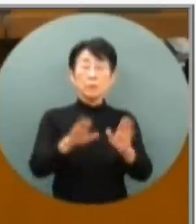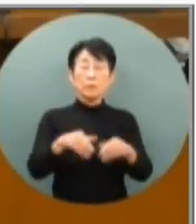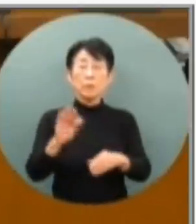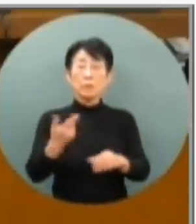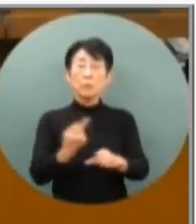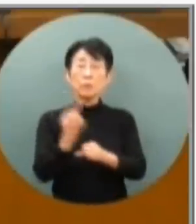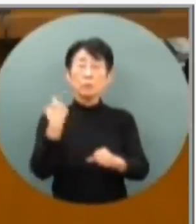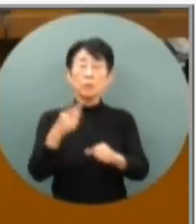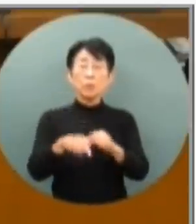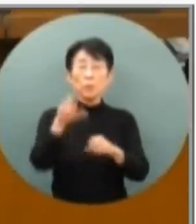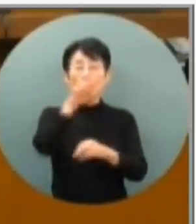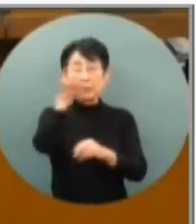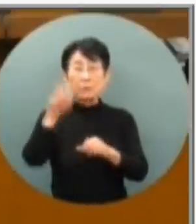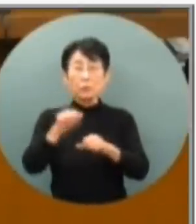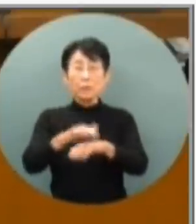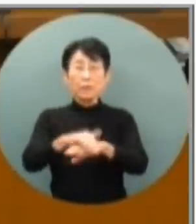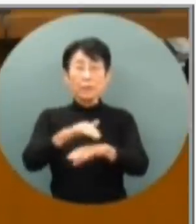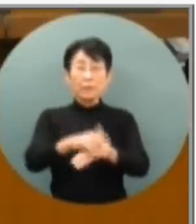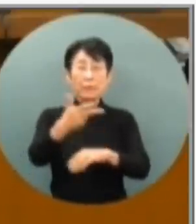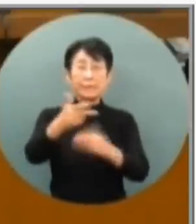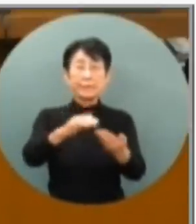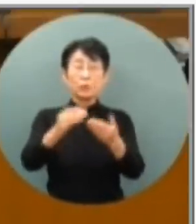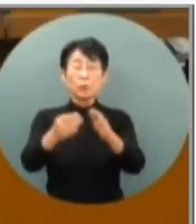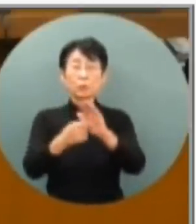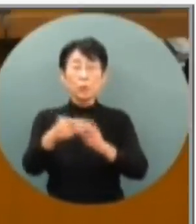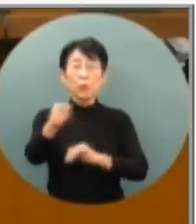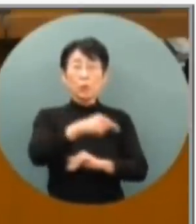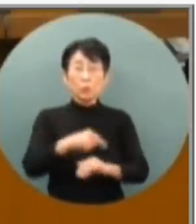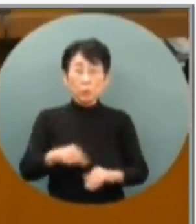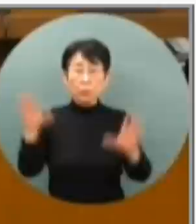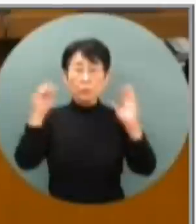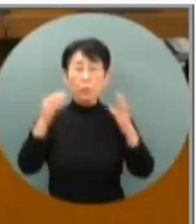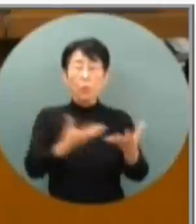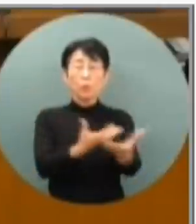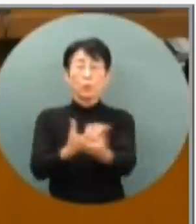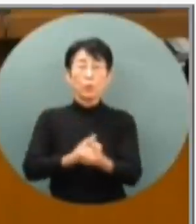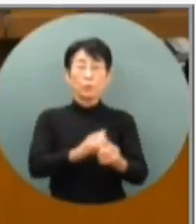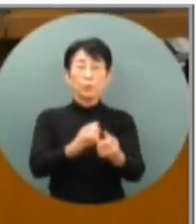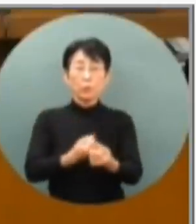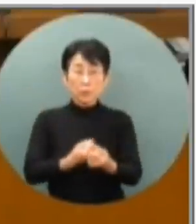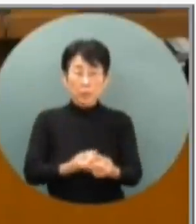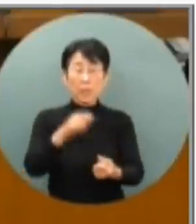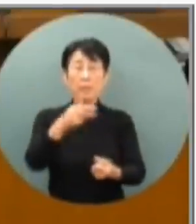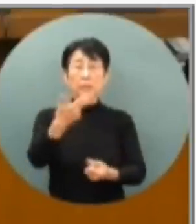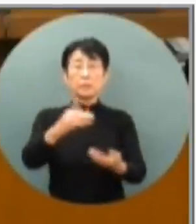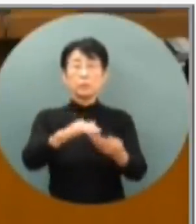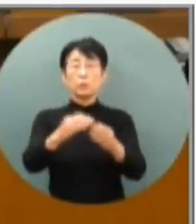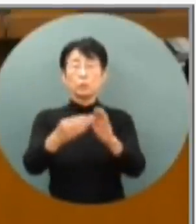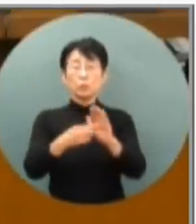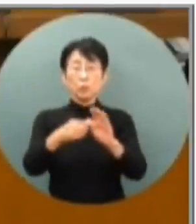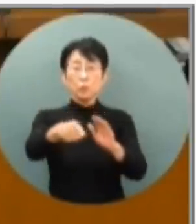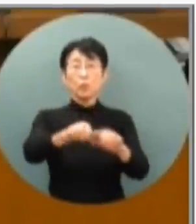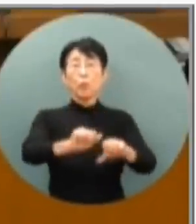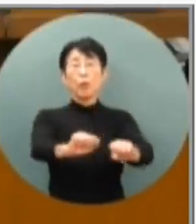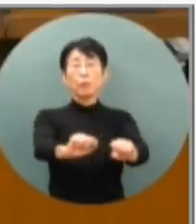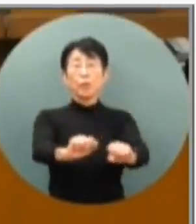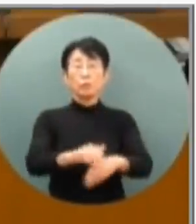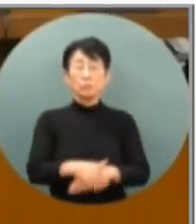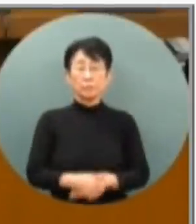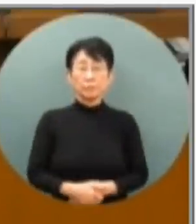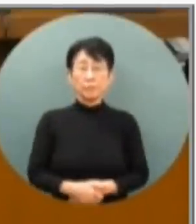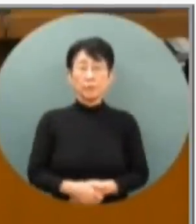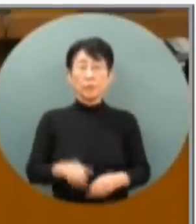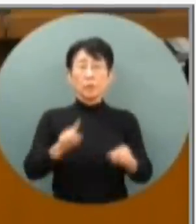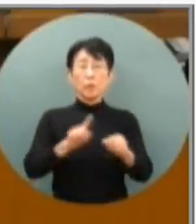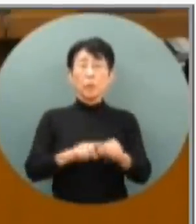モニタリングのやり方について市町村と共有をし、でそれで市町村でもそれを始めて、今年度です